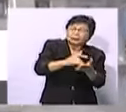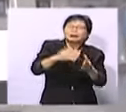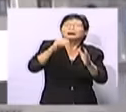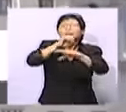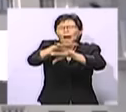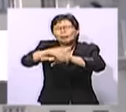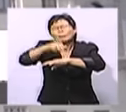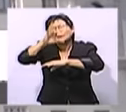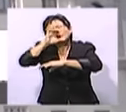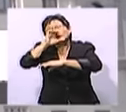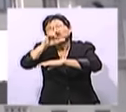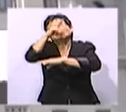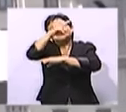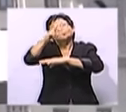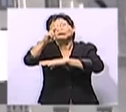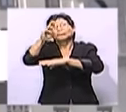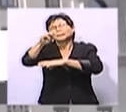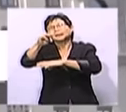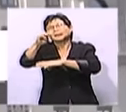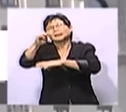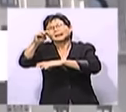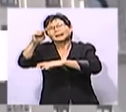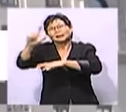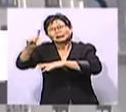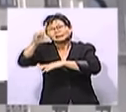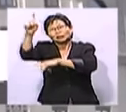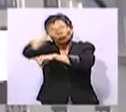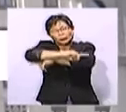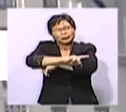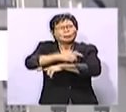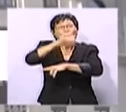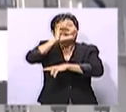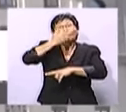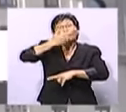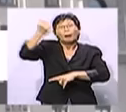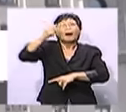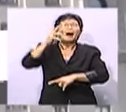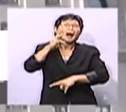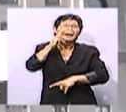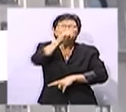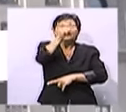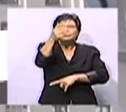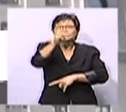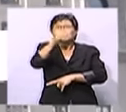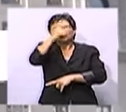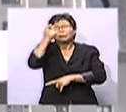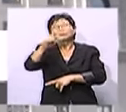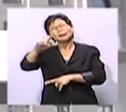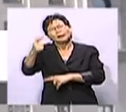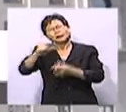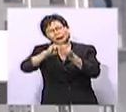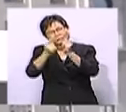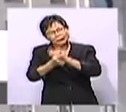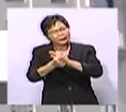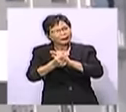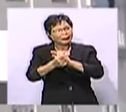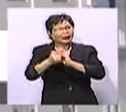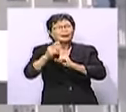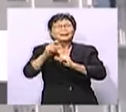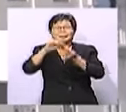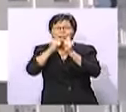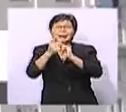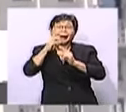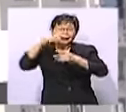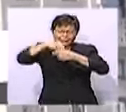secara minimum 300 ml sehari. Minuman terbaik air zam-zam kerana selain menggantikan cecair dalam